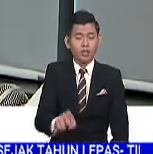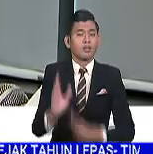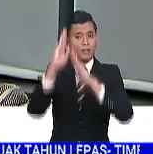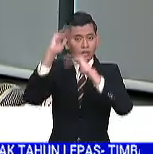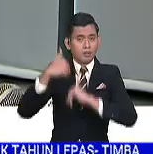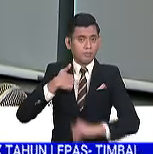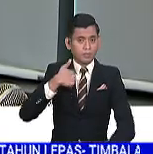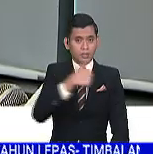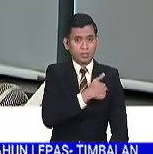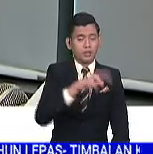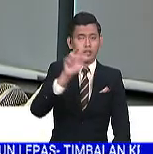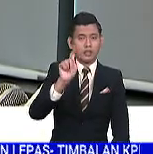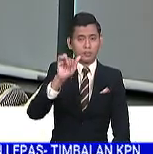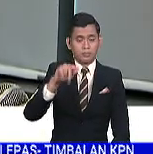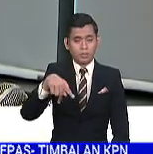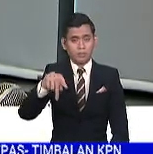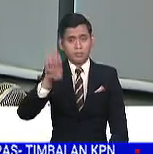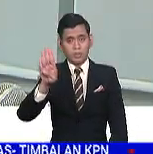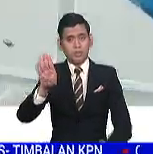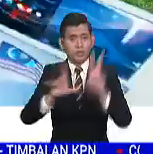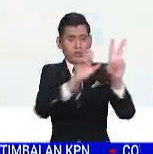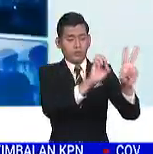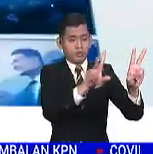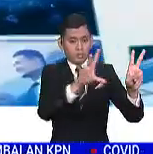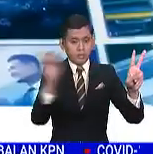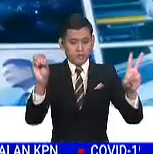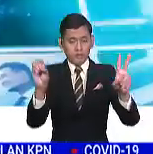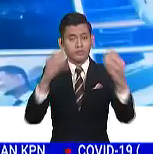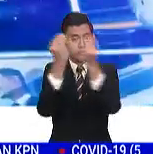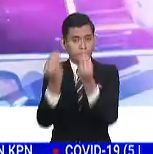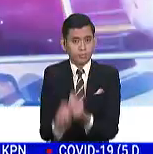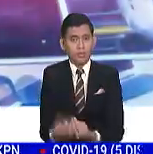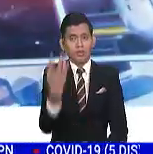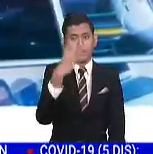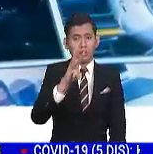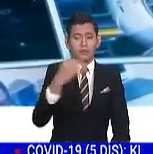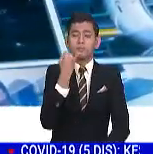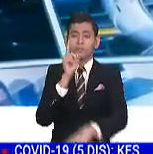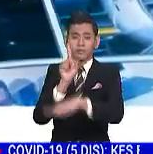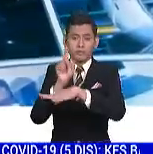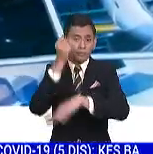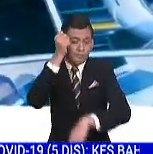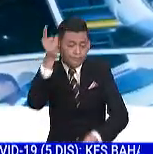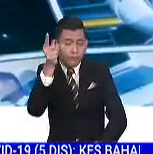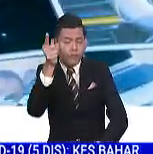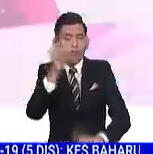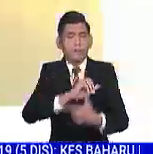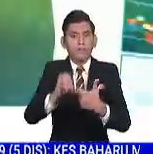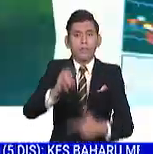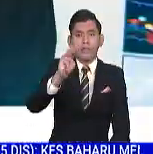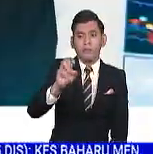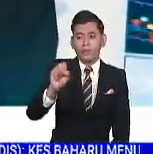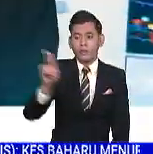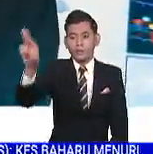intipati TPB 2030. Sejumlah 16 perjanjian persefahaman atau